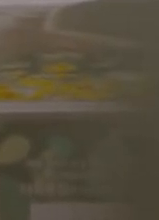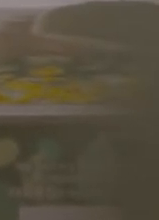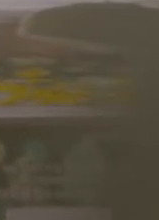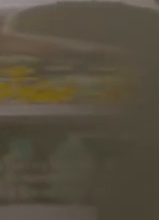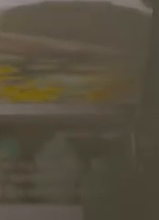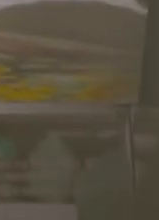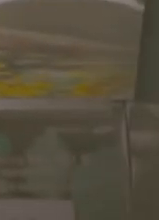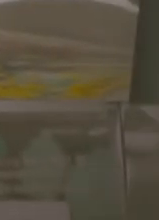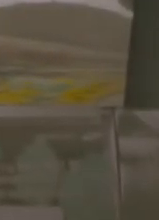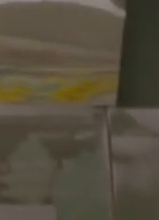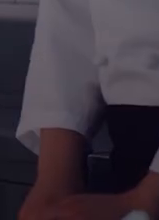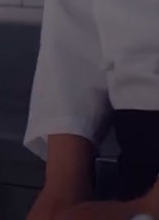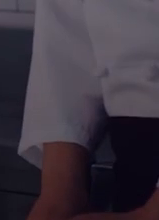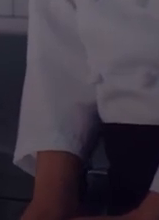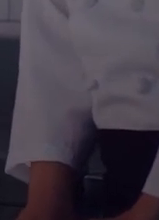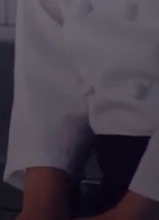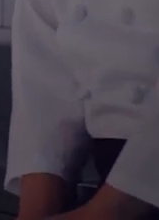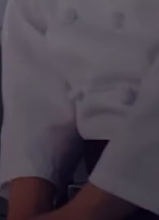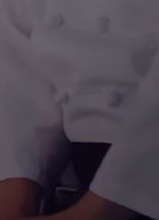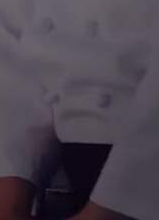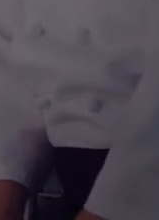결과가 만족스럽지 않을 수도 있고